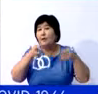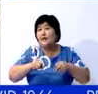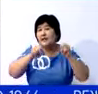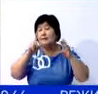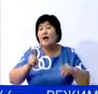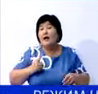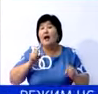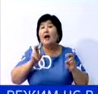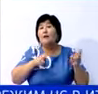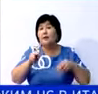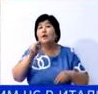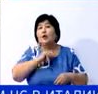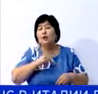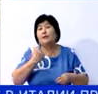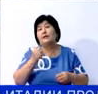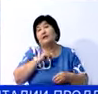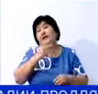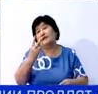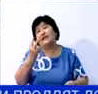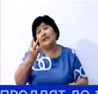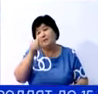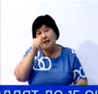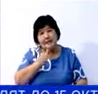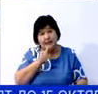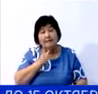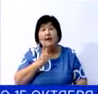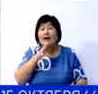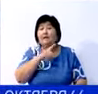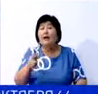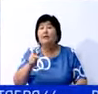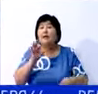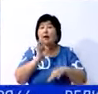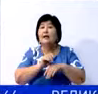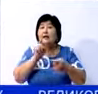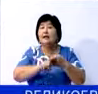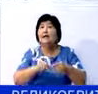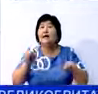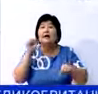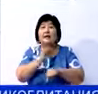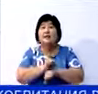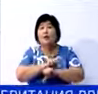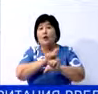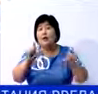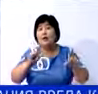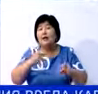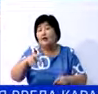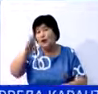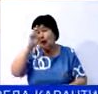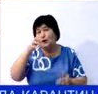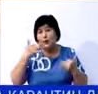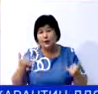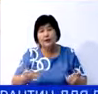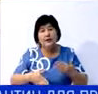Как приедут, работы на 2-3 месяца. Во время карантина был приостановлен ряд бизнес-объектов. В этой связи государством